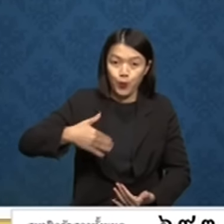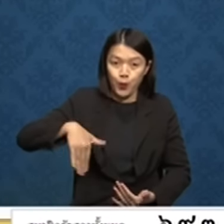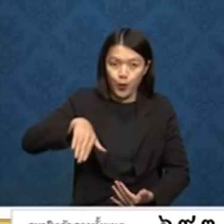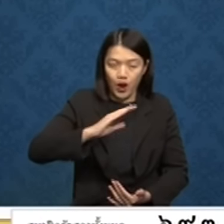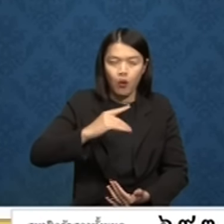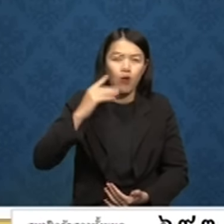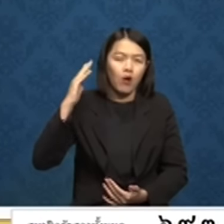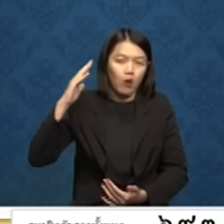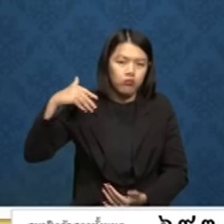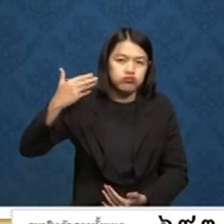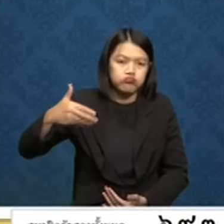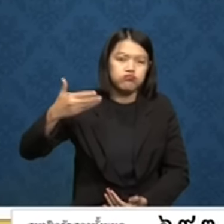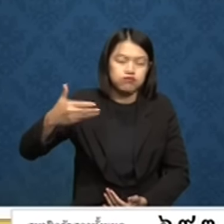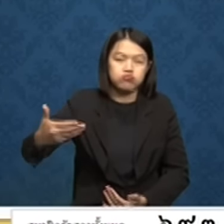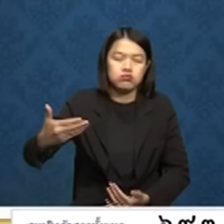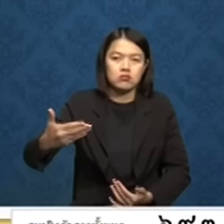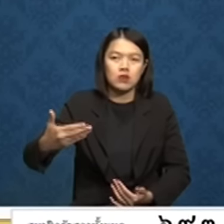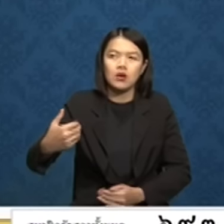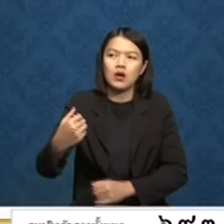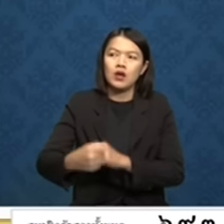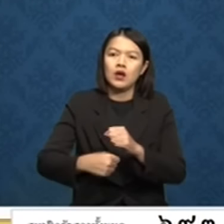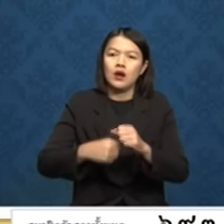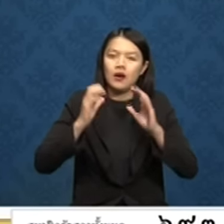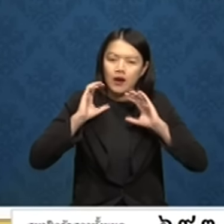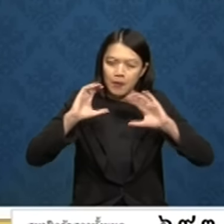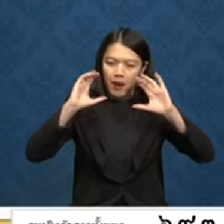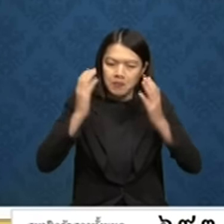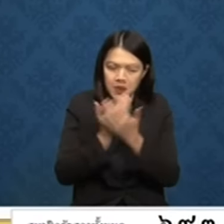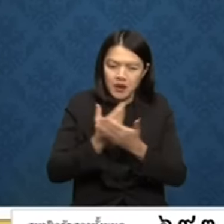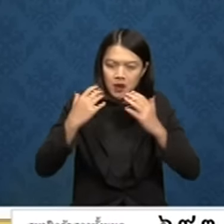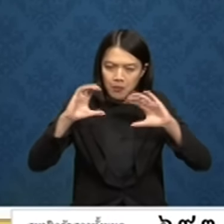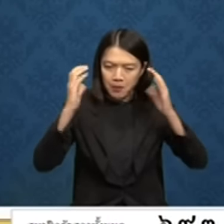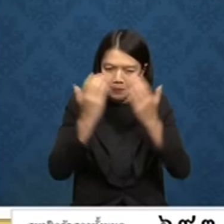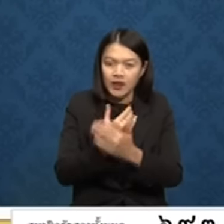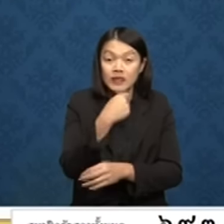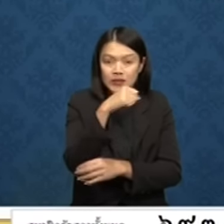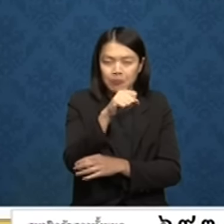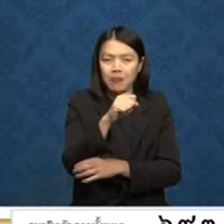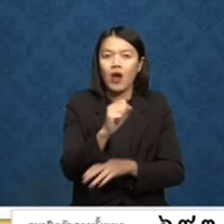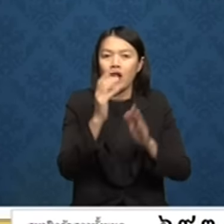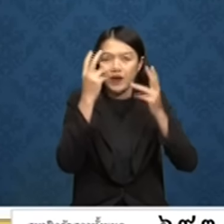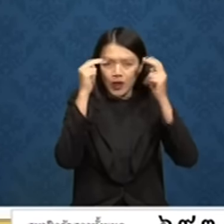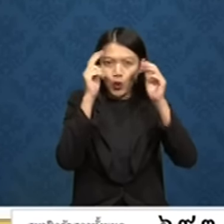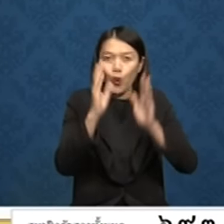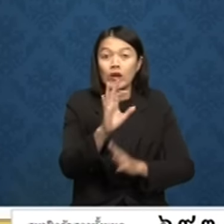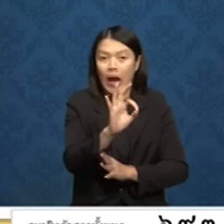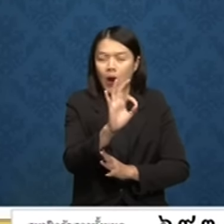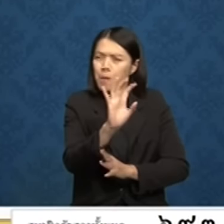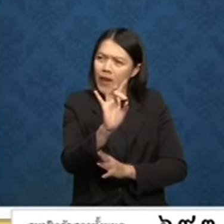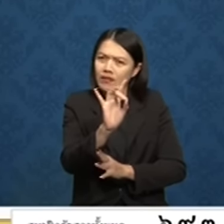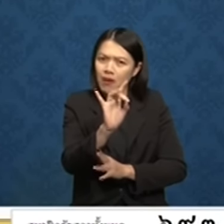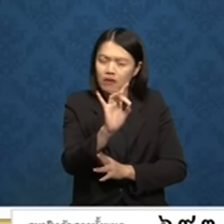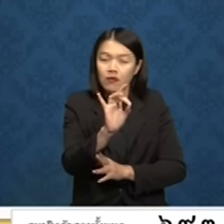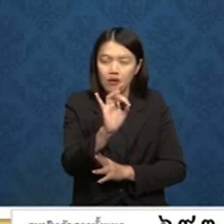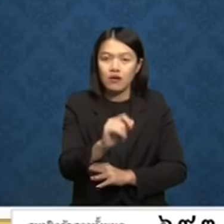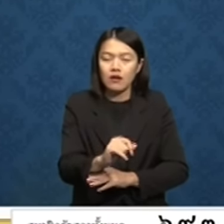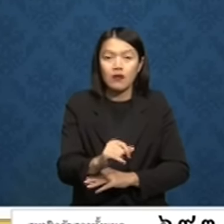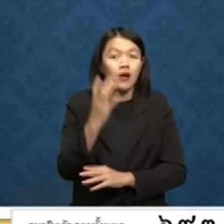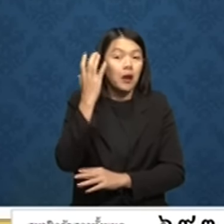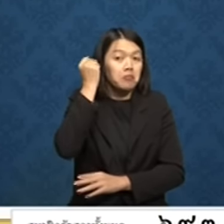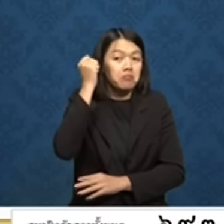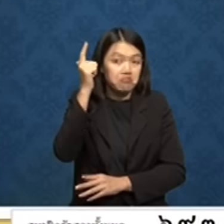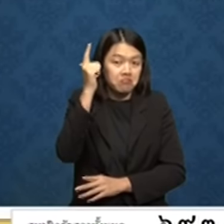มาแล้ว10รัฐบาล9นายกรัฐมนตรีนะครับ8นายกรัฐมนตรีท่านแพทองธารจ